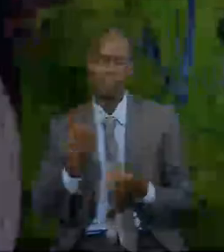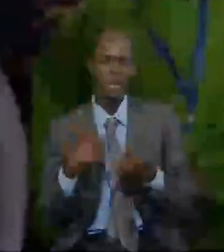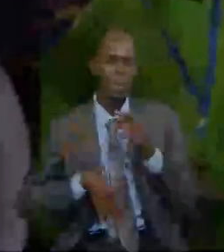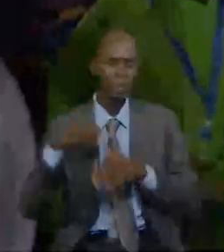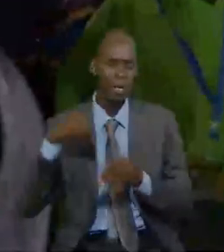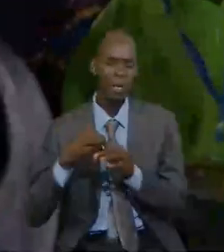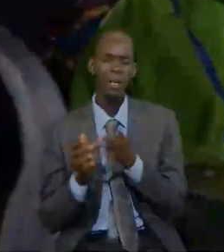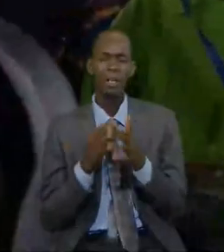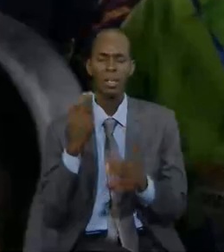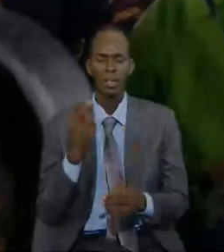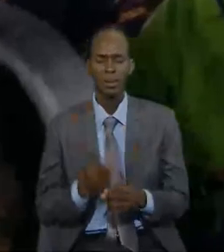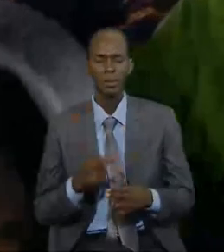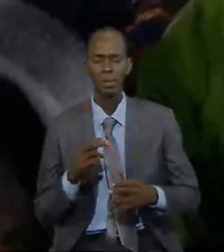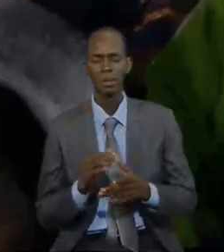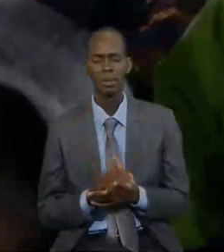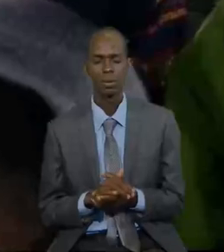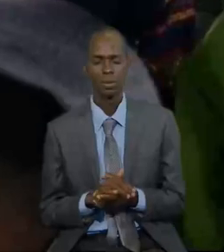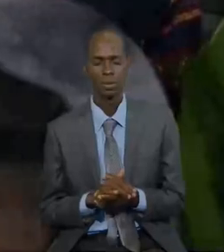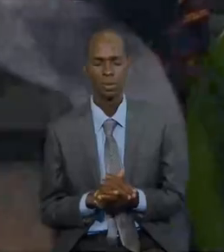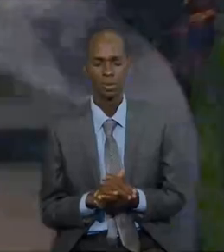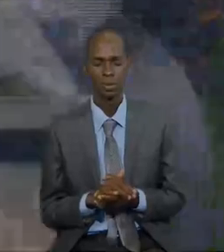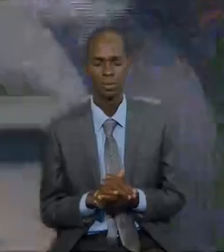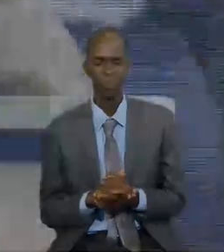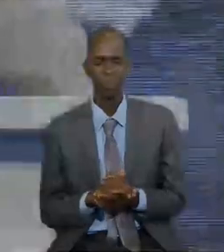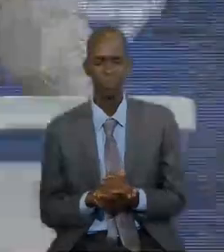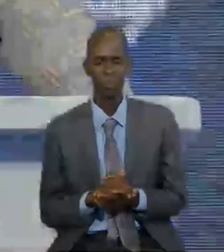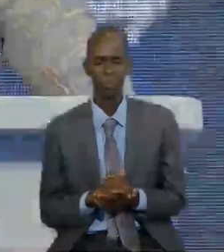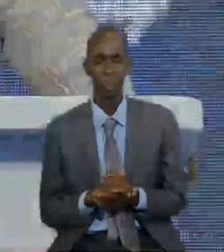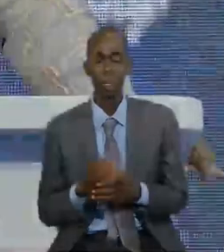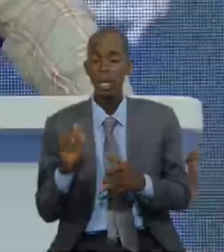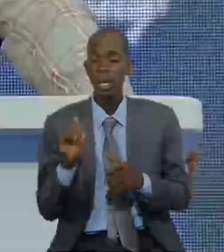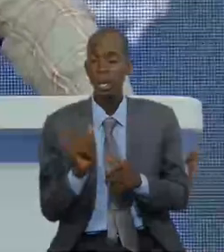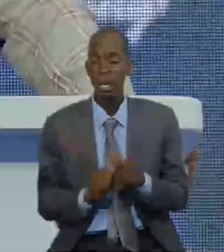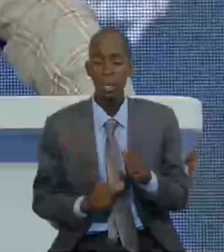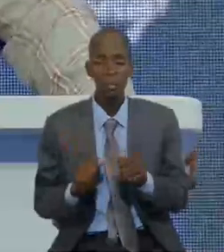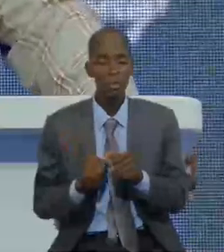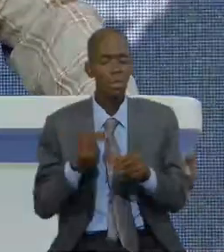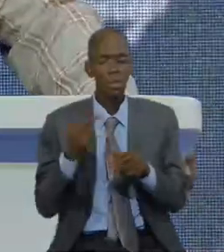je vous commande sortez au nom de Jésus